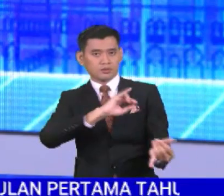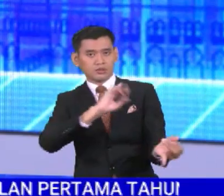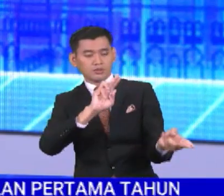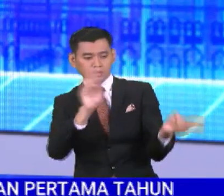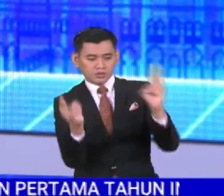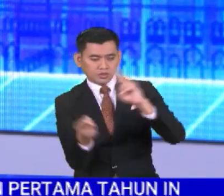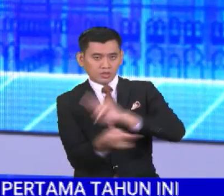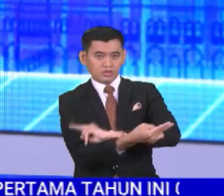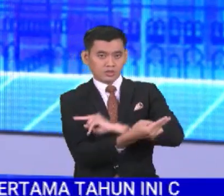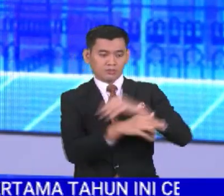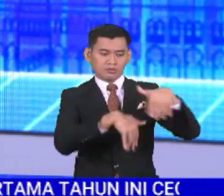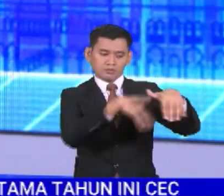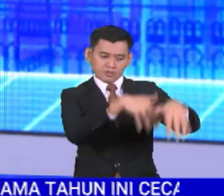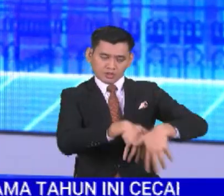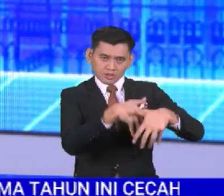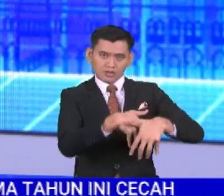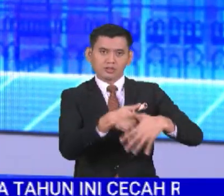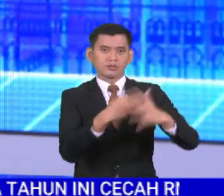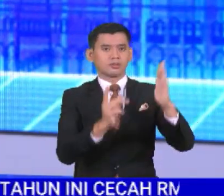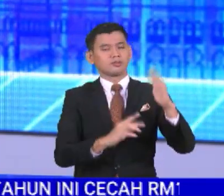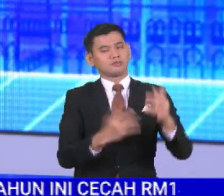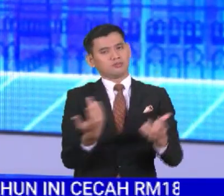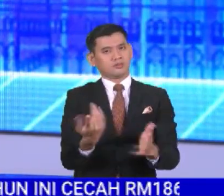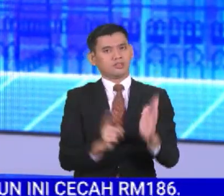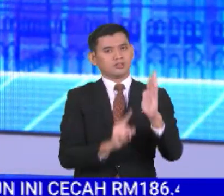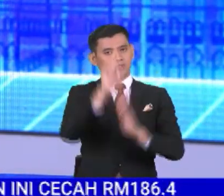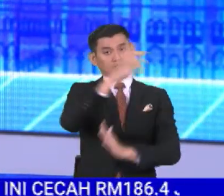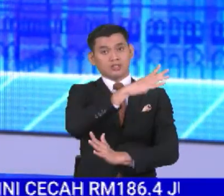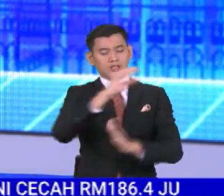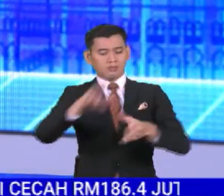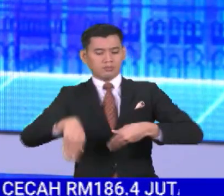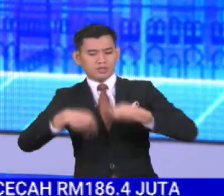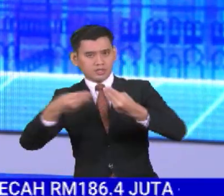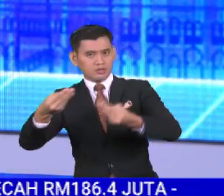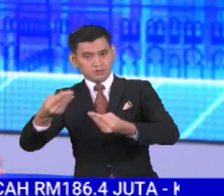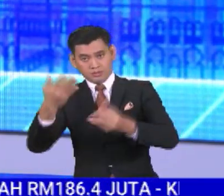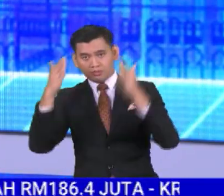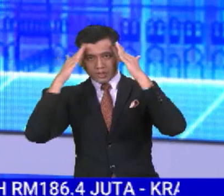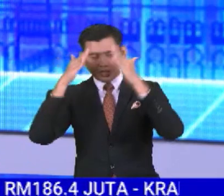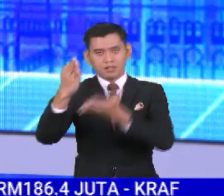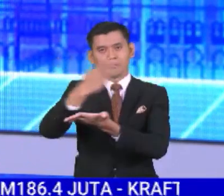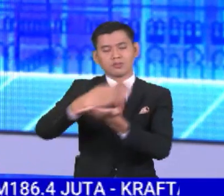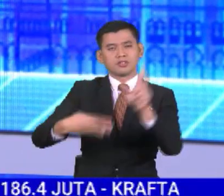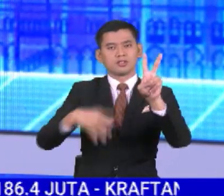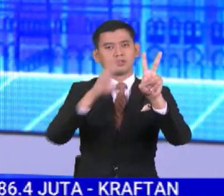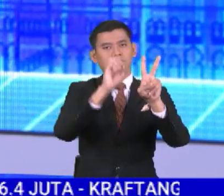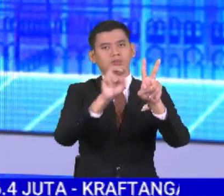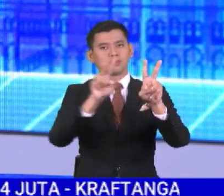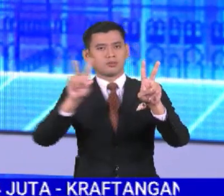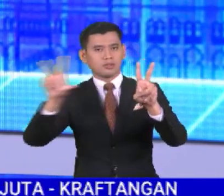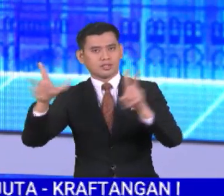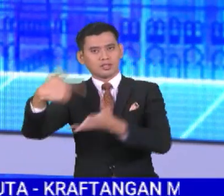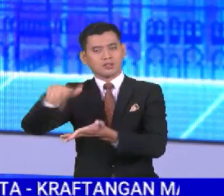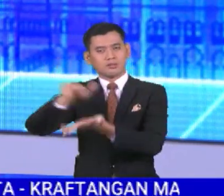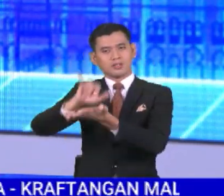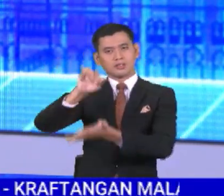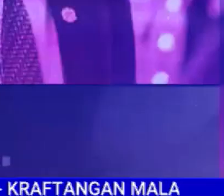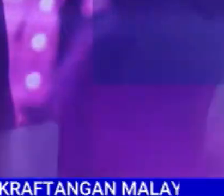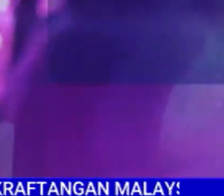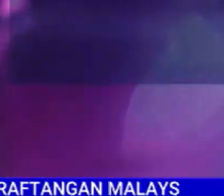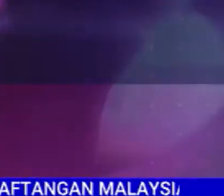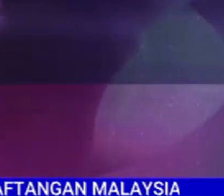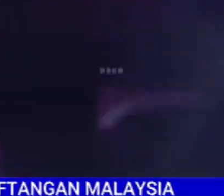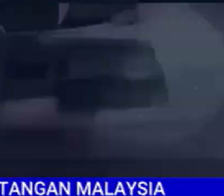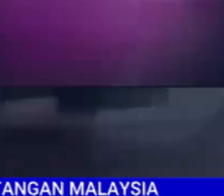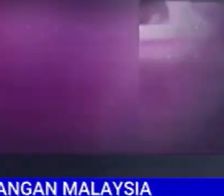tahan penyakit yang turut diberikan perhatian dalam bajet 2023. Laporan wartawan Jasmaidi Arof.